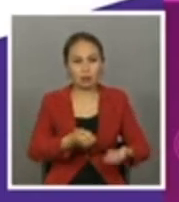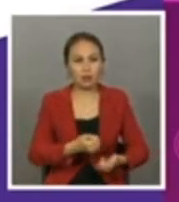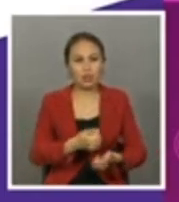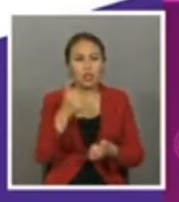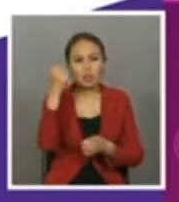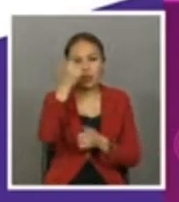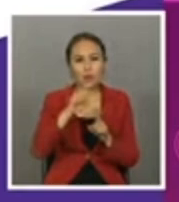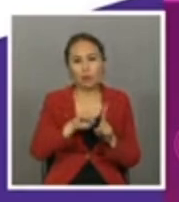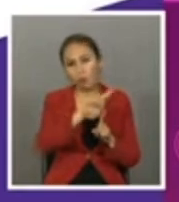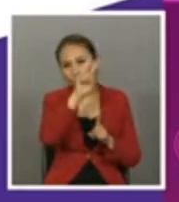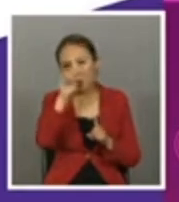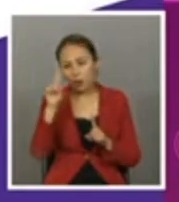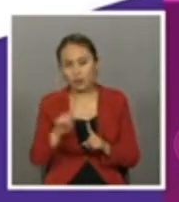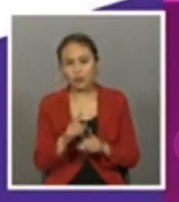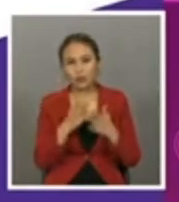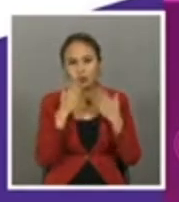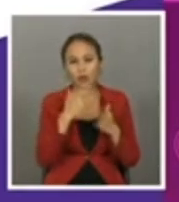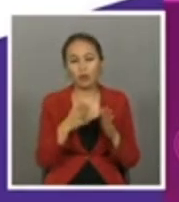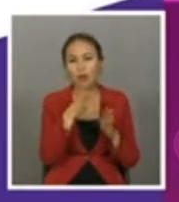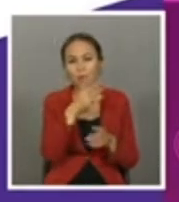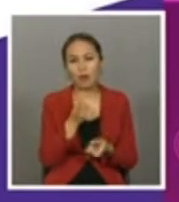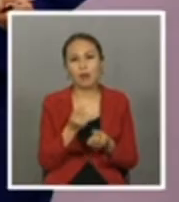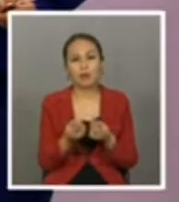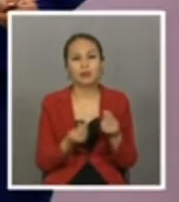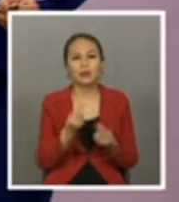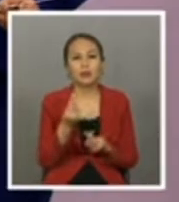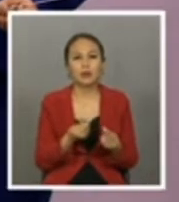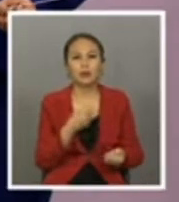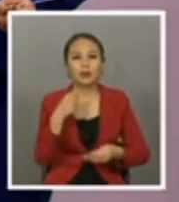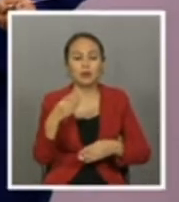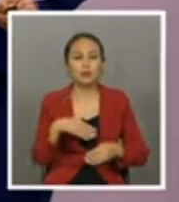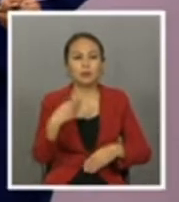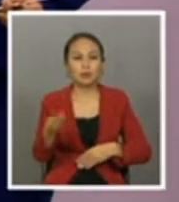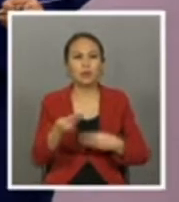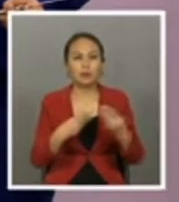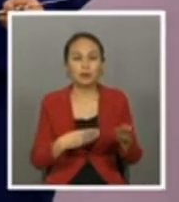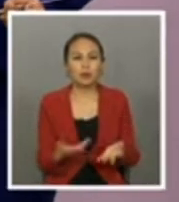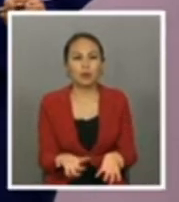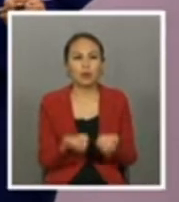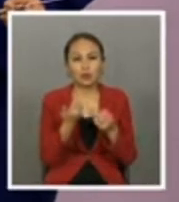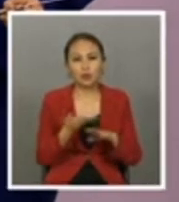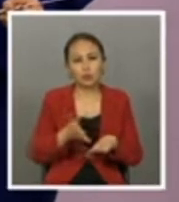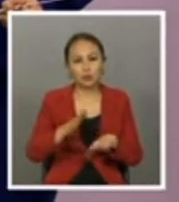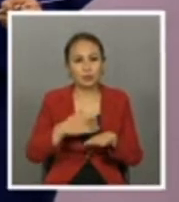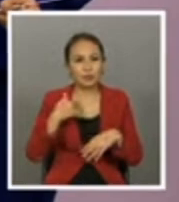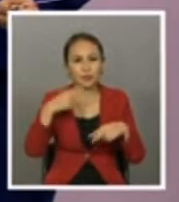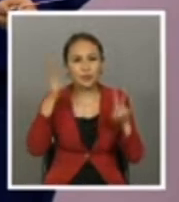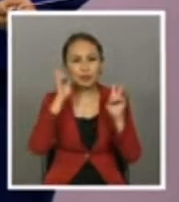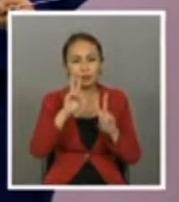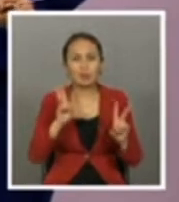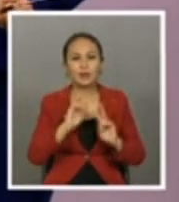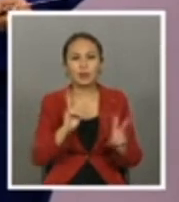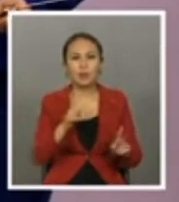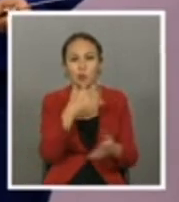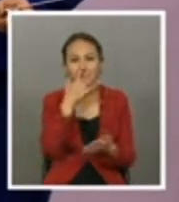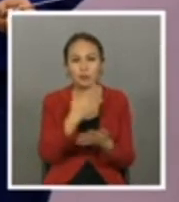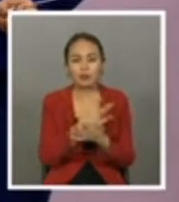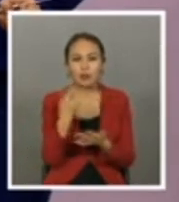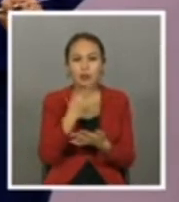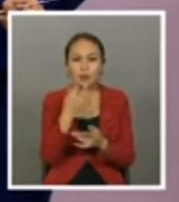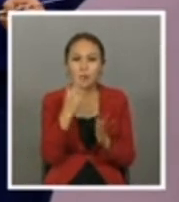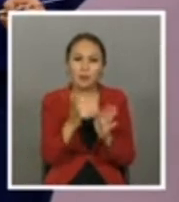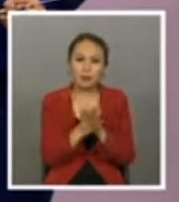мені оқудың орнына лақтырып ойнады. Көтеріп жүруге ауырсынды ма? Кейде өзіне керекті бір